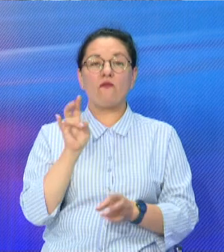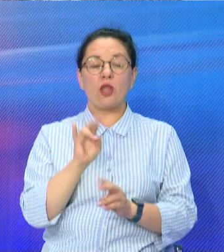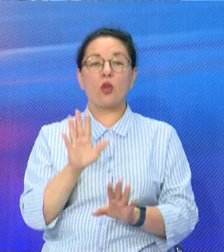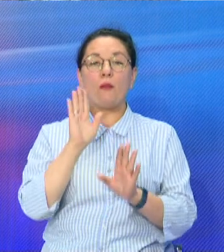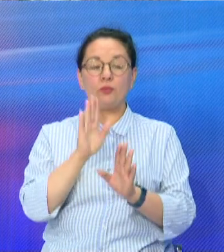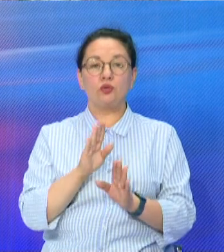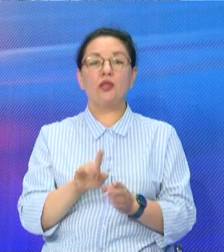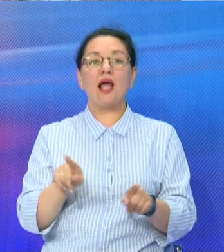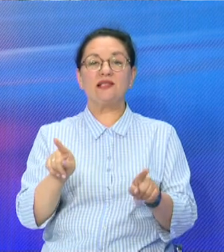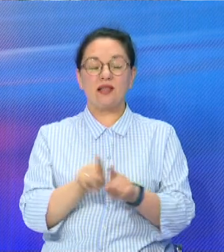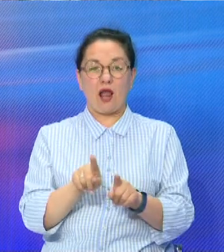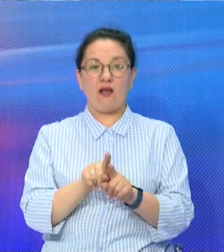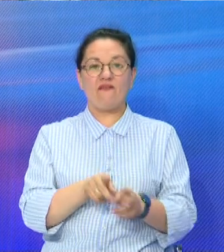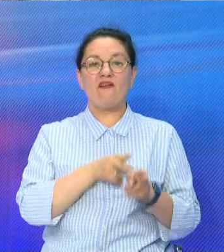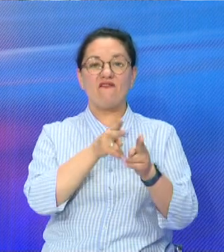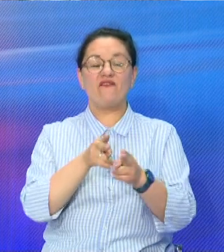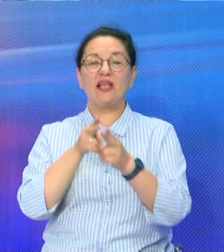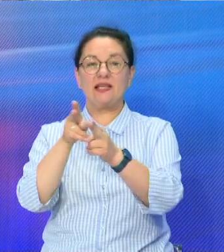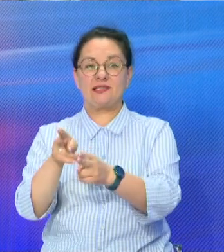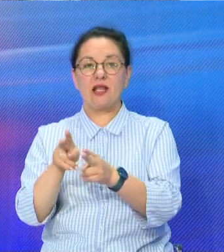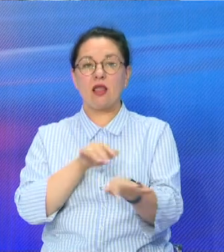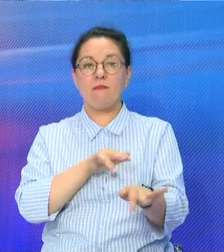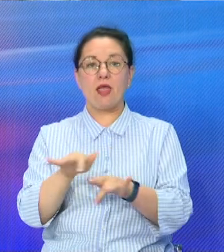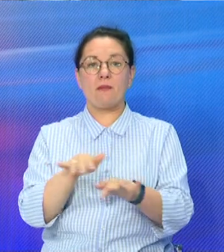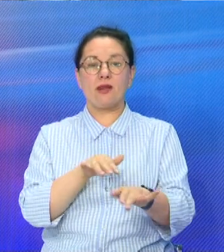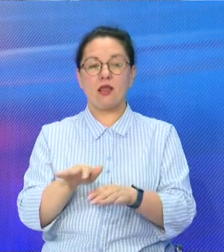выездными акциями умер стенах боевой славы